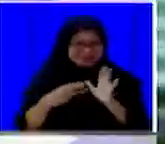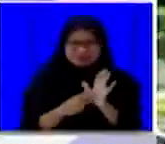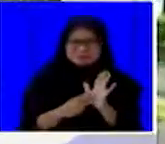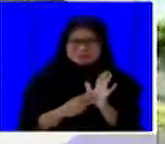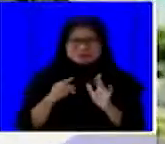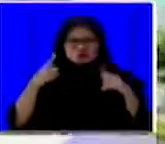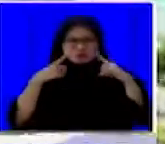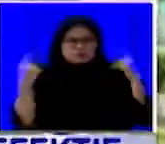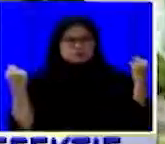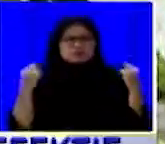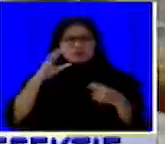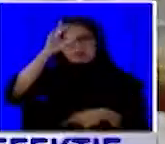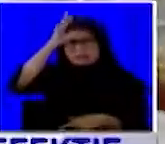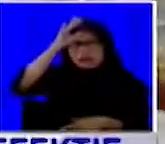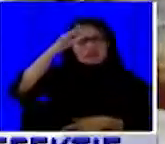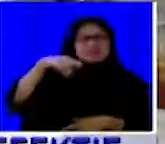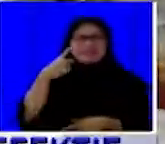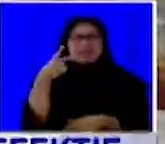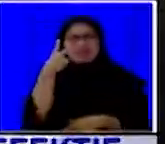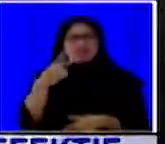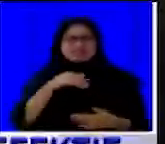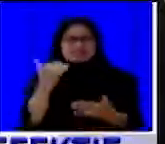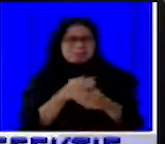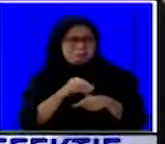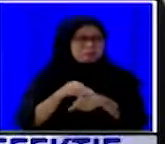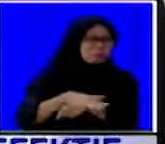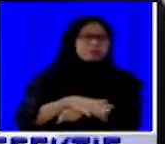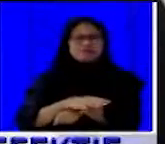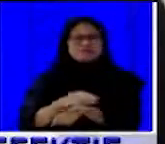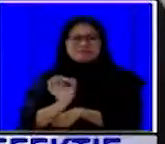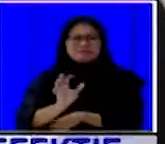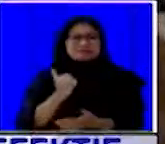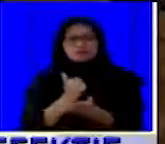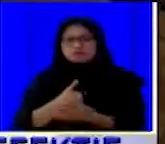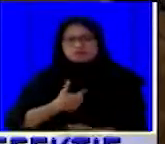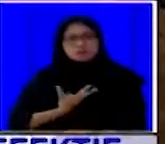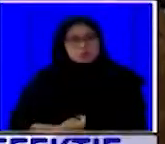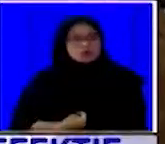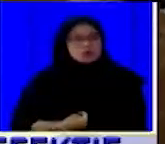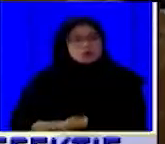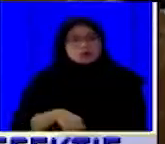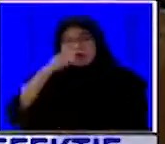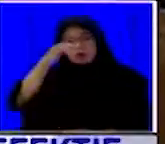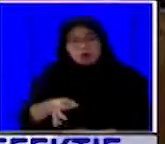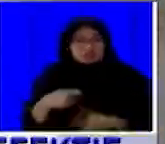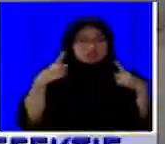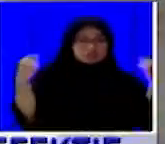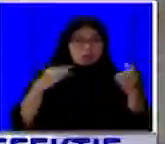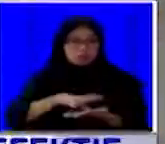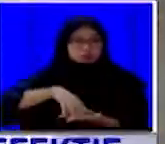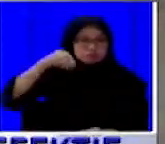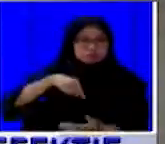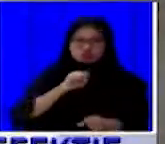Pulau Jawa hingga Bali dinilainya tidak efektif dan membuat kecewa. Pulau Jawa yang menjadi epicentrum COVID justru